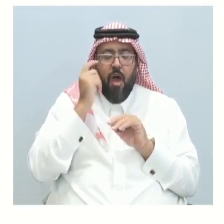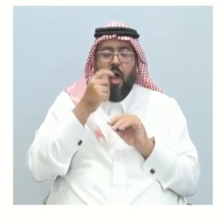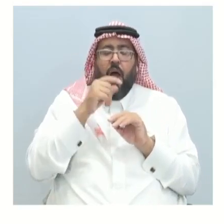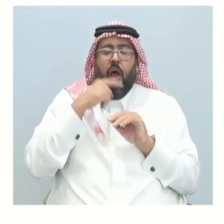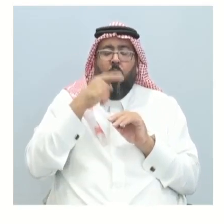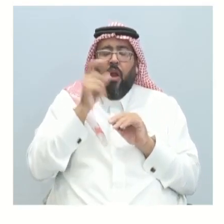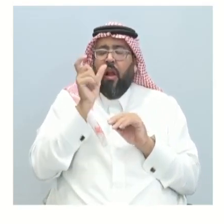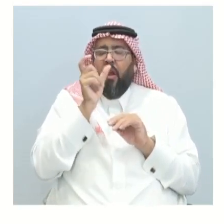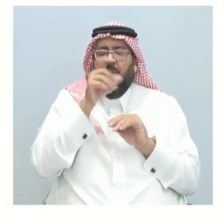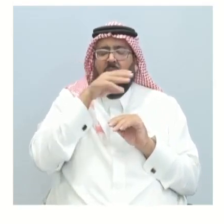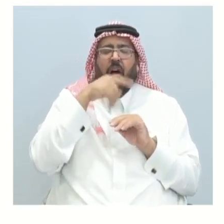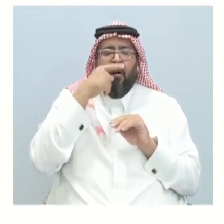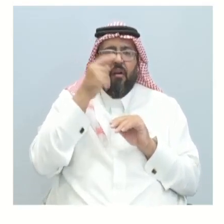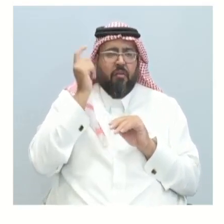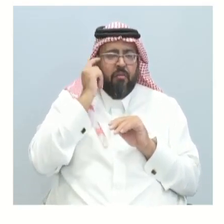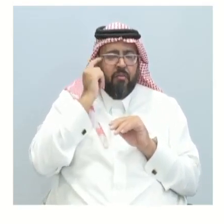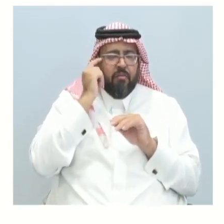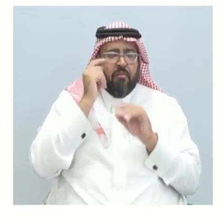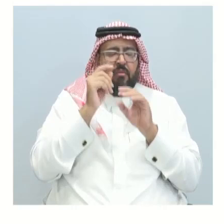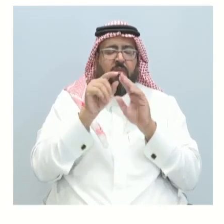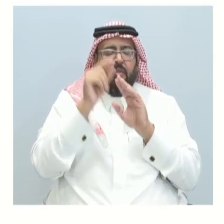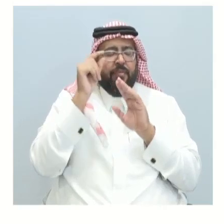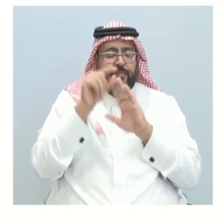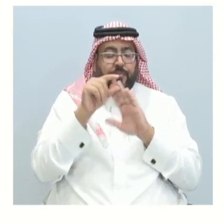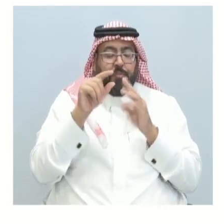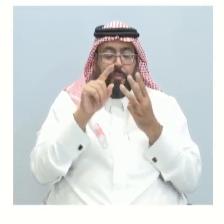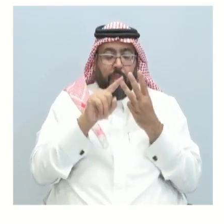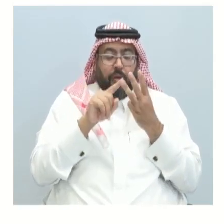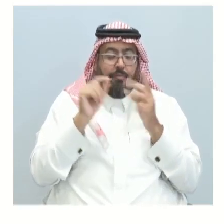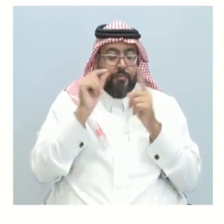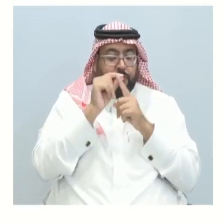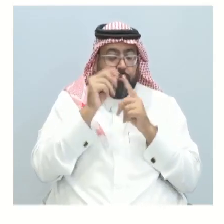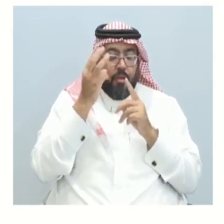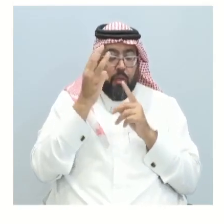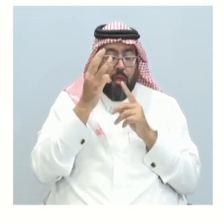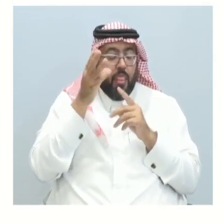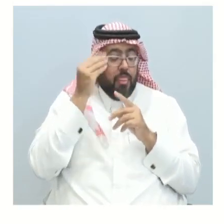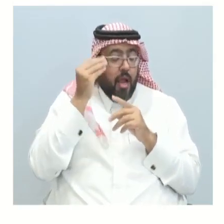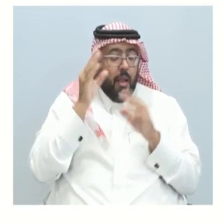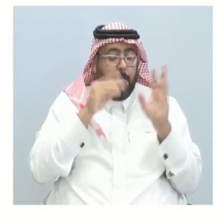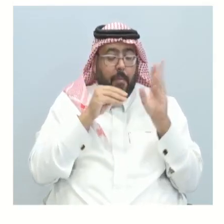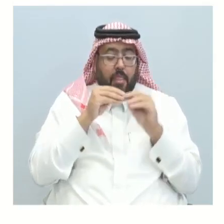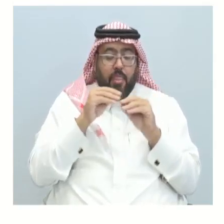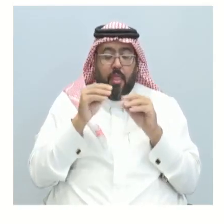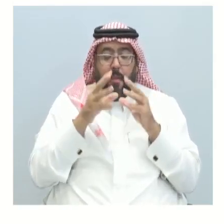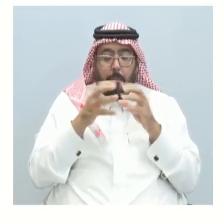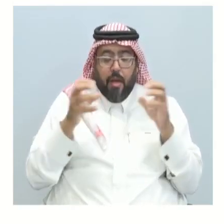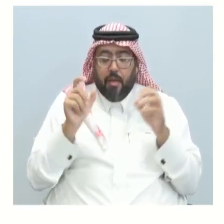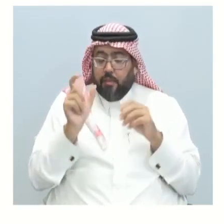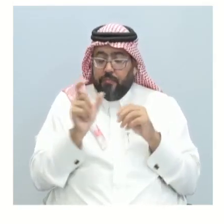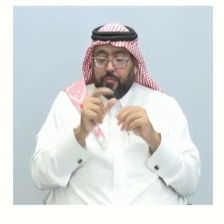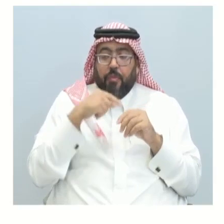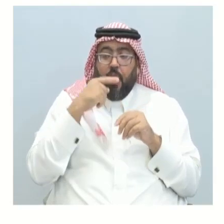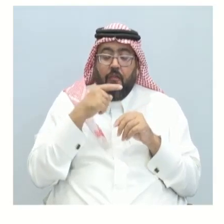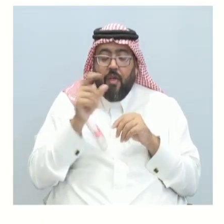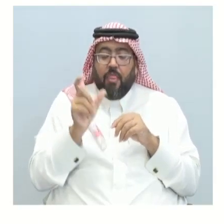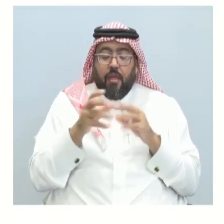فهما صحيحا هذا هو الهدف الثاني الهدف الثالث ان نتعلم بعض معاني الفاظ الحديث ان